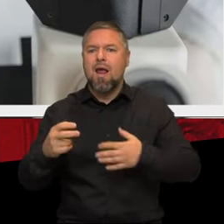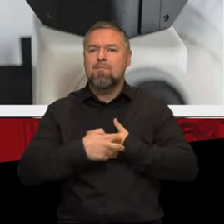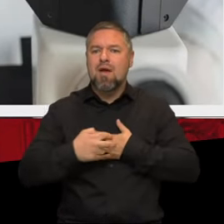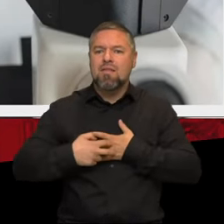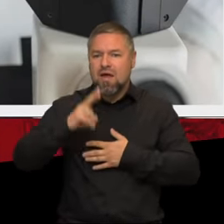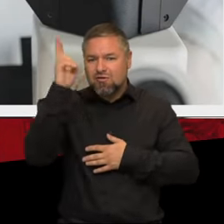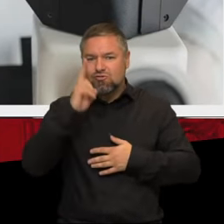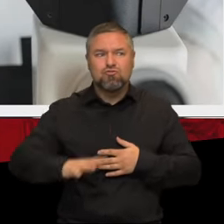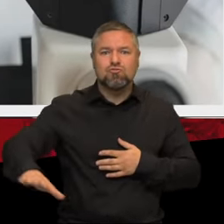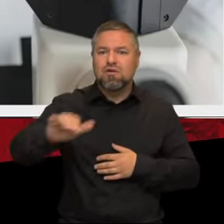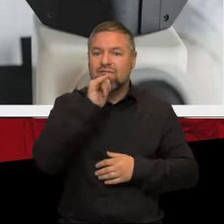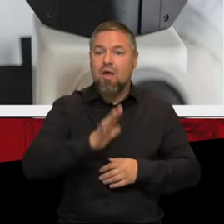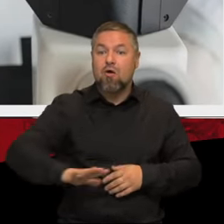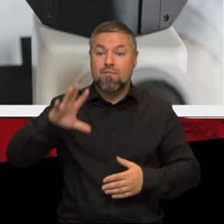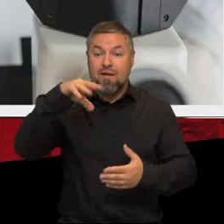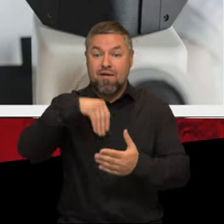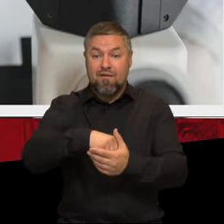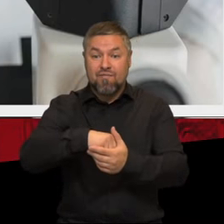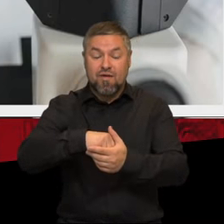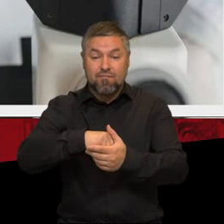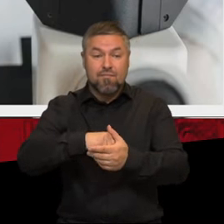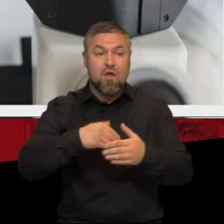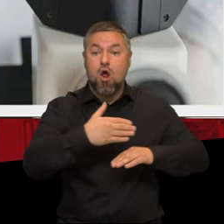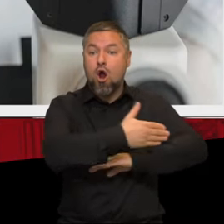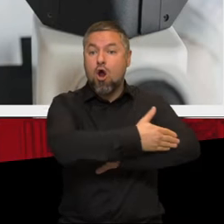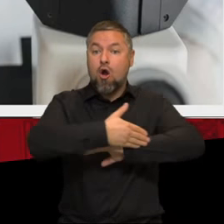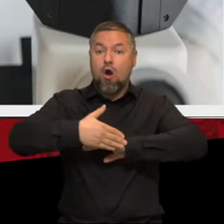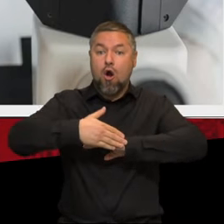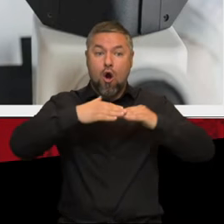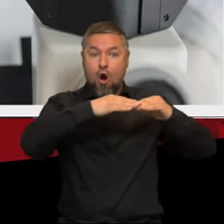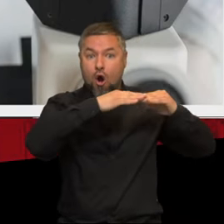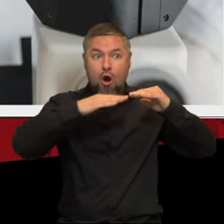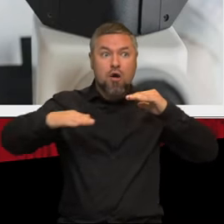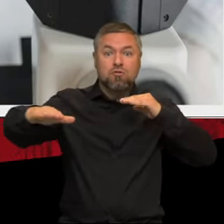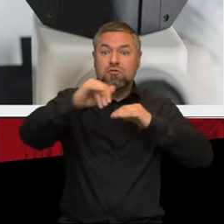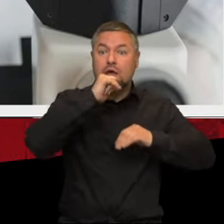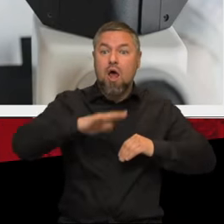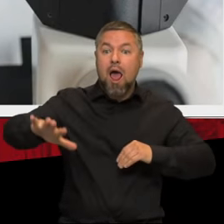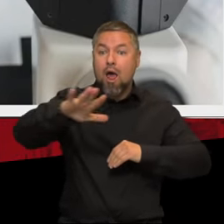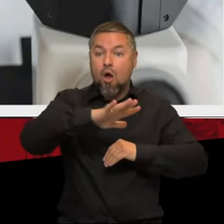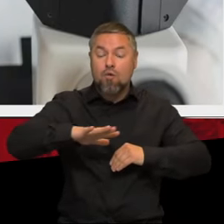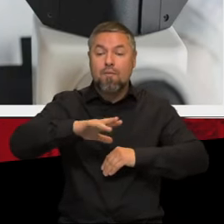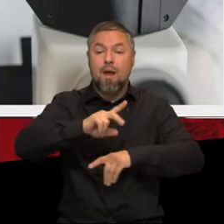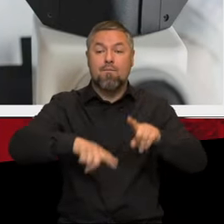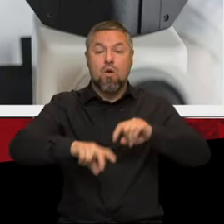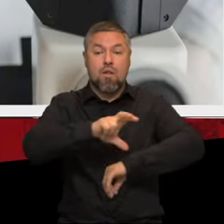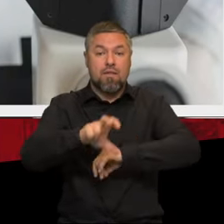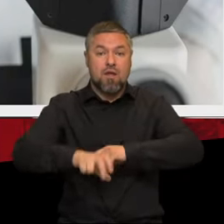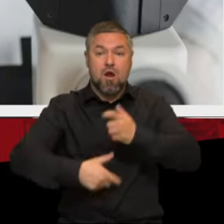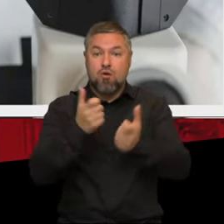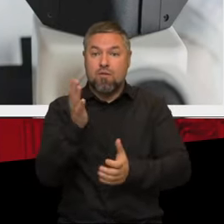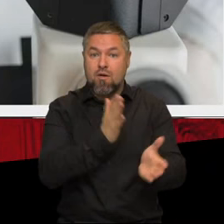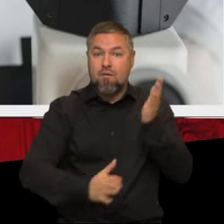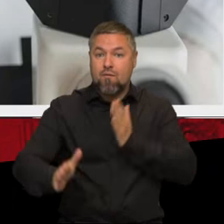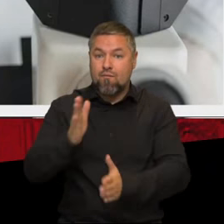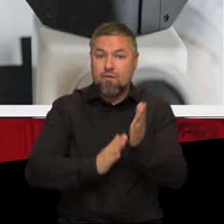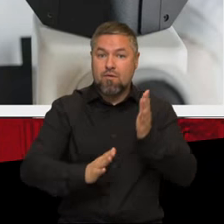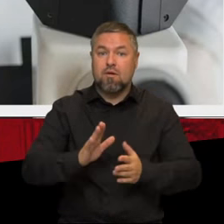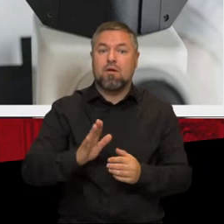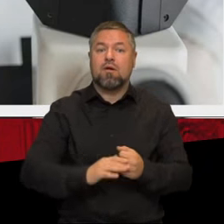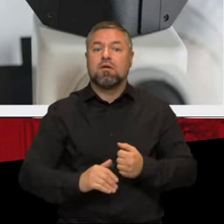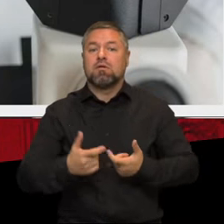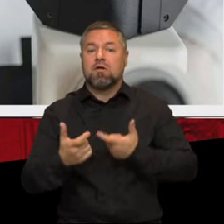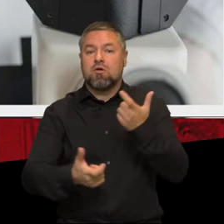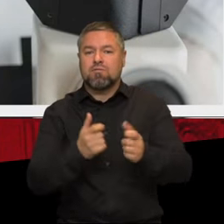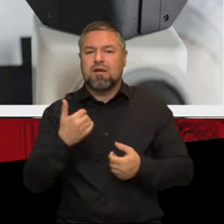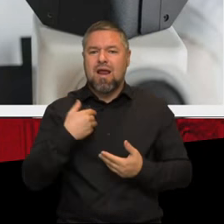Europie. W ramach programu Horyzont Europa Politechnika Łódzka przygotowuje projekt Teaming dotyczący dalszego